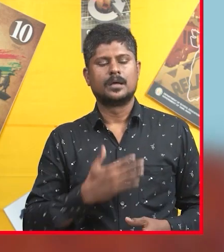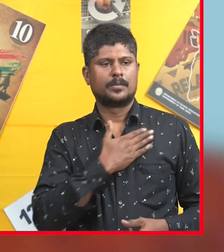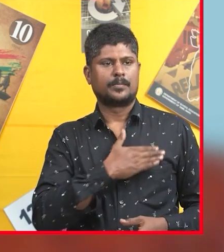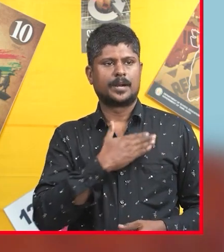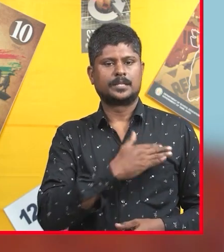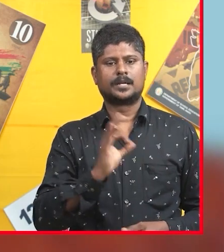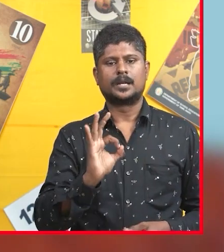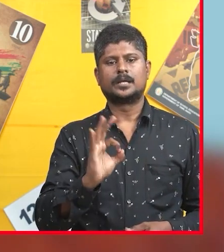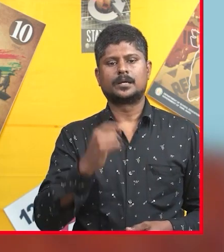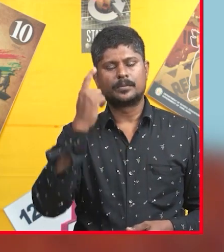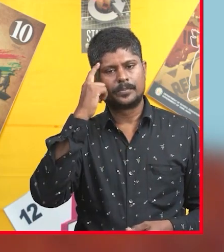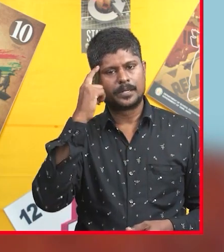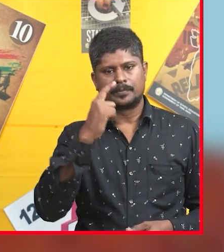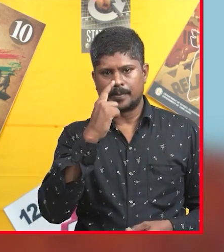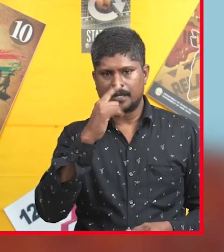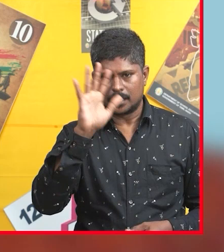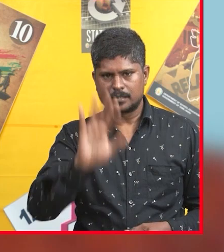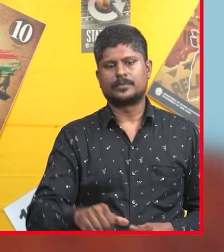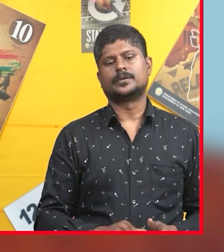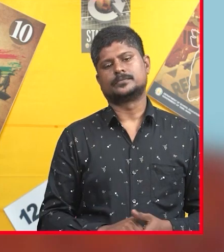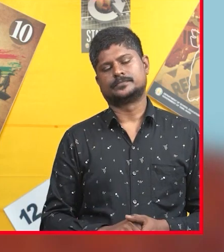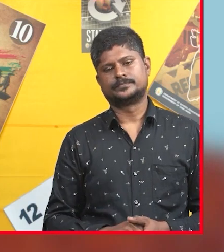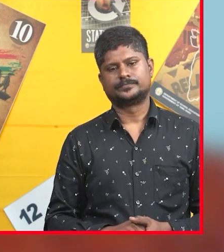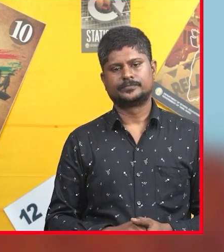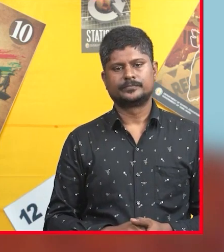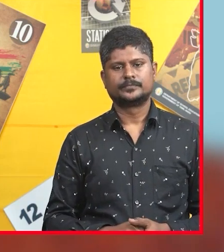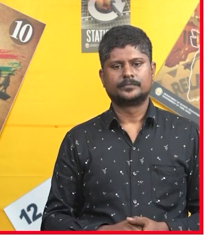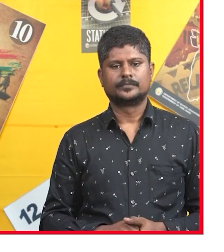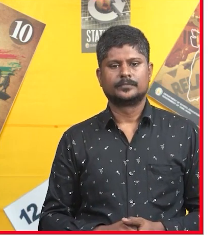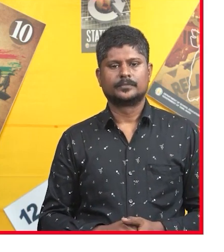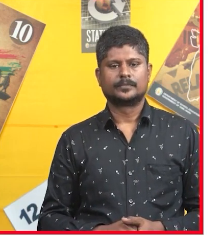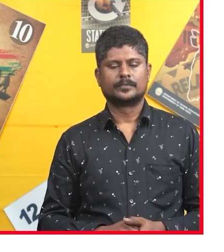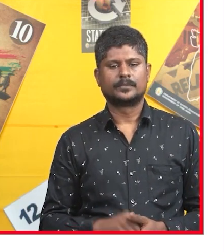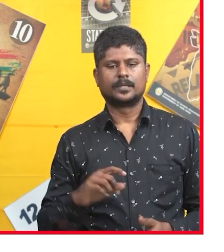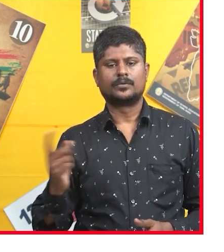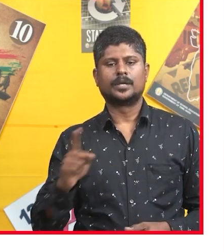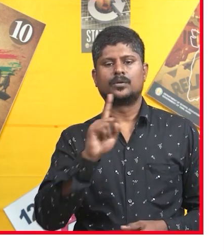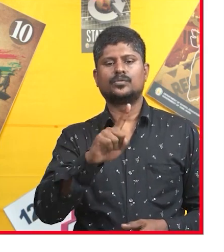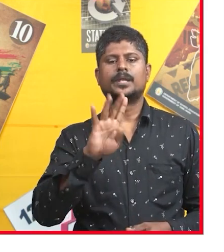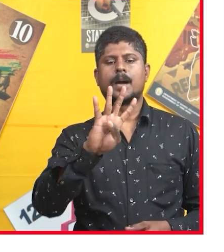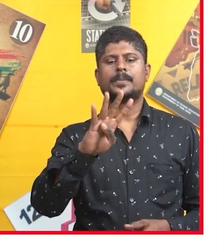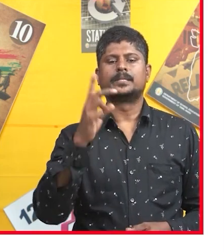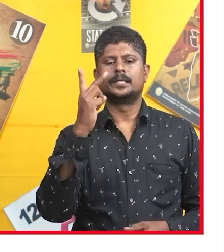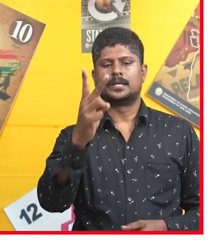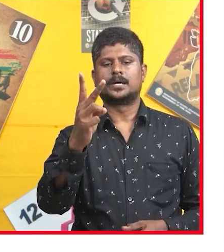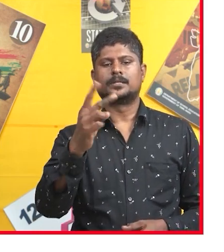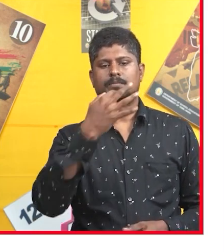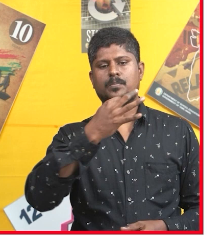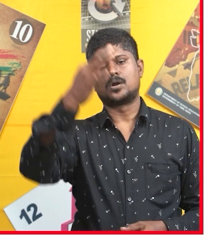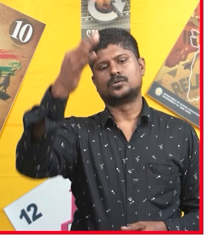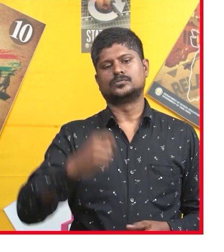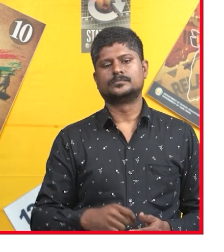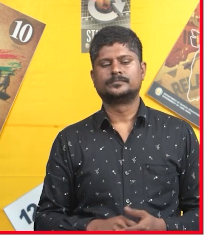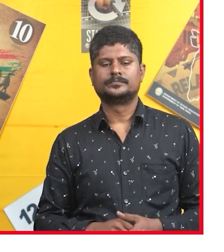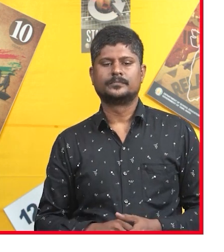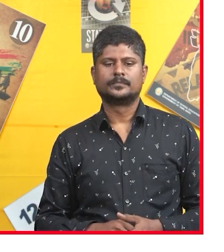கொண்டவர்களாக குடும்ப தலைவி இருந்தான். சரிங்களா, இத நற்றிணையில 142வது பாடல்